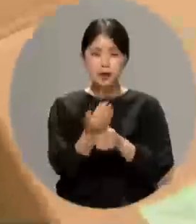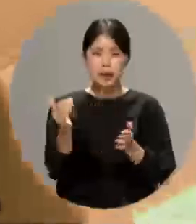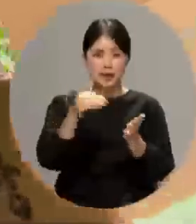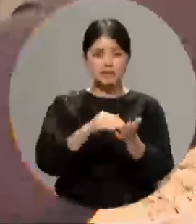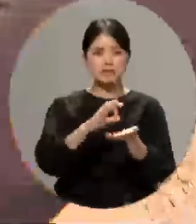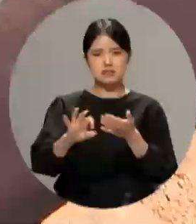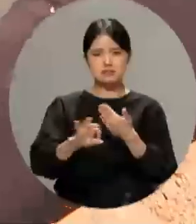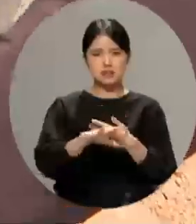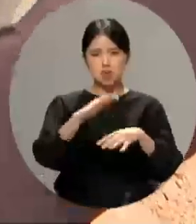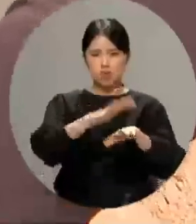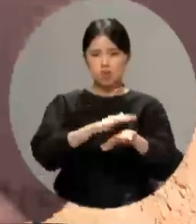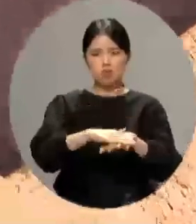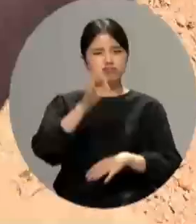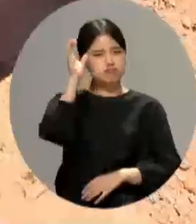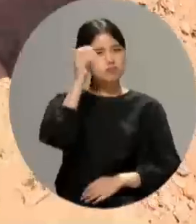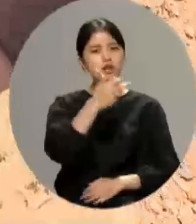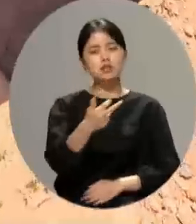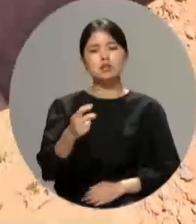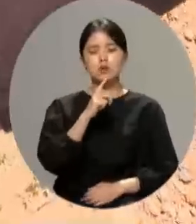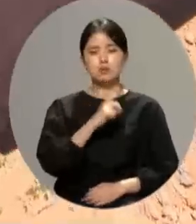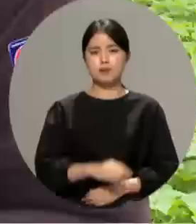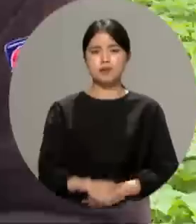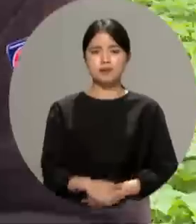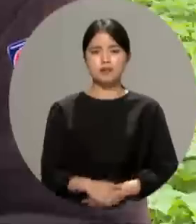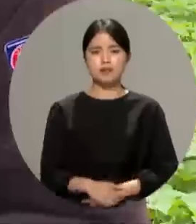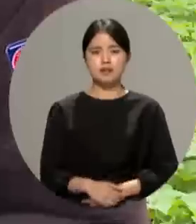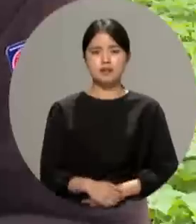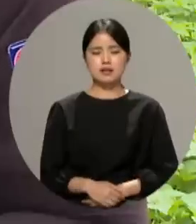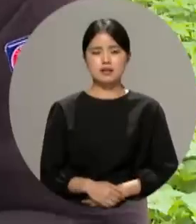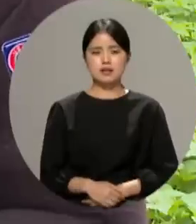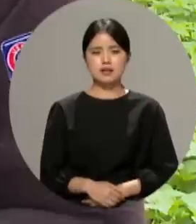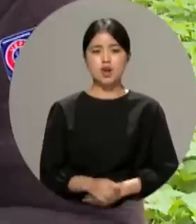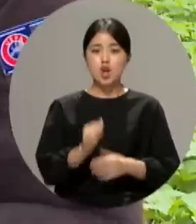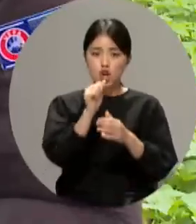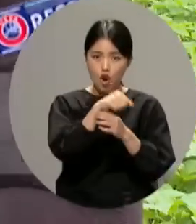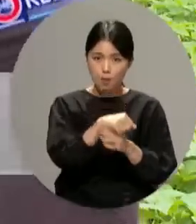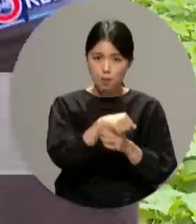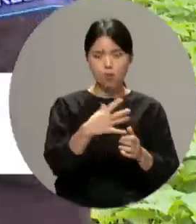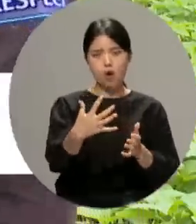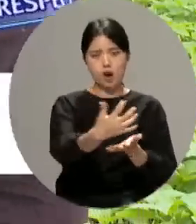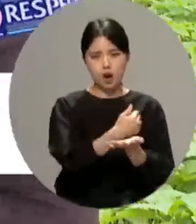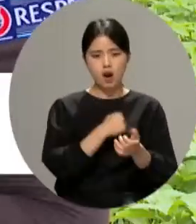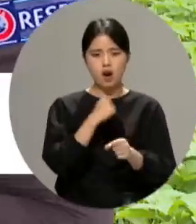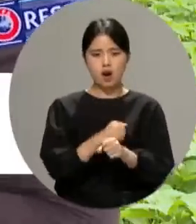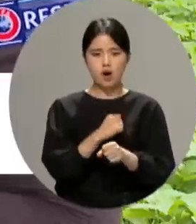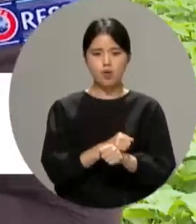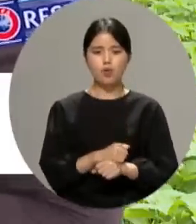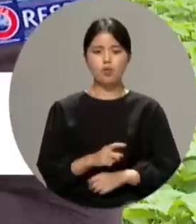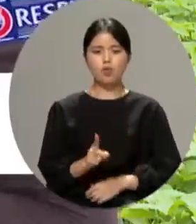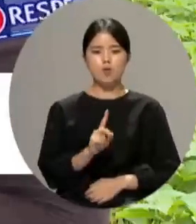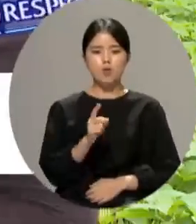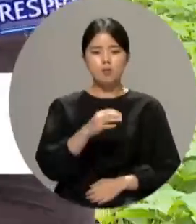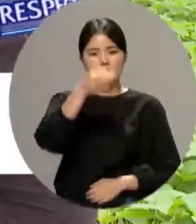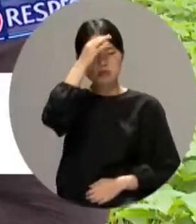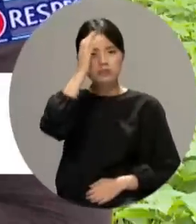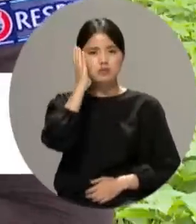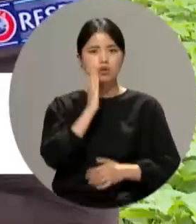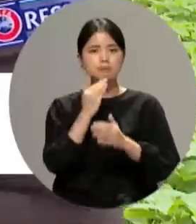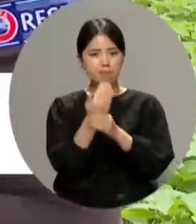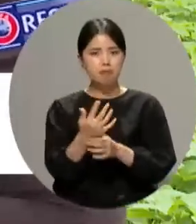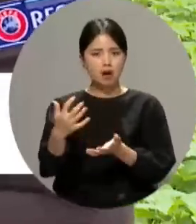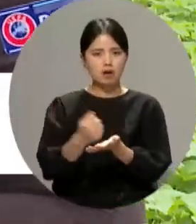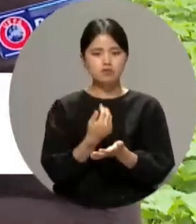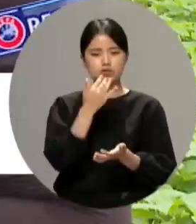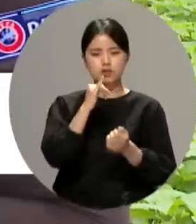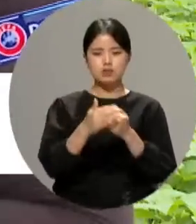농가들의 기대도 큽니다 열매도 따고 이제 또 아무래도 킨 해서 2 또 이제 수학을 할 수 있다 보니까